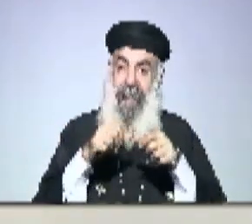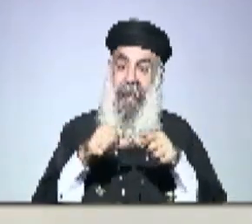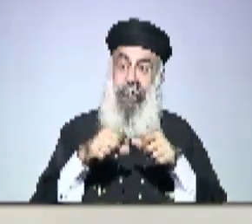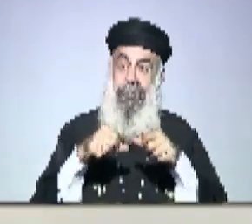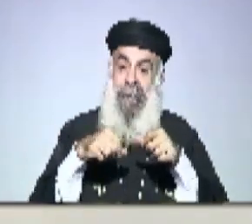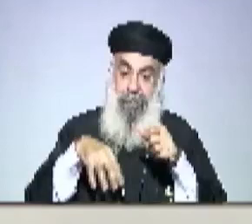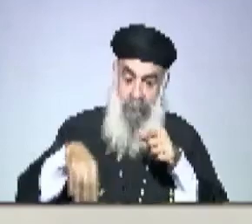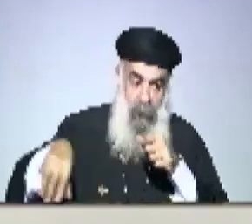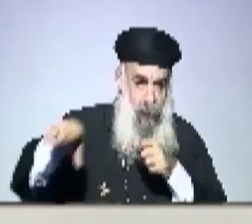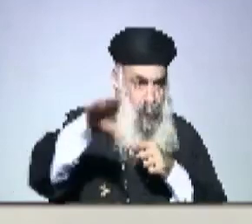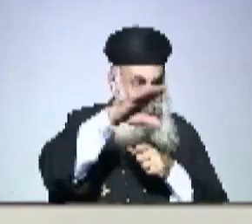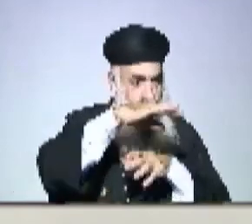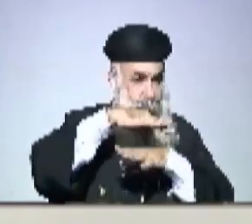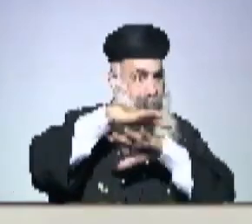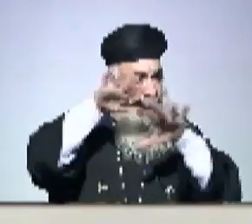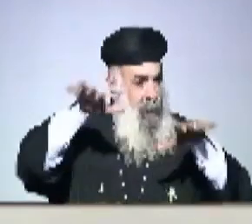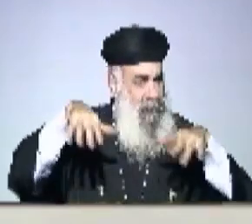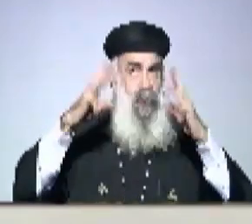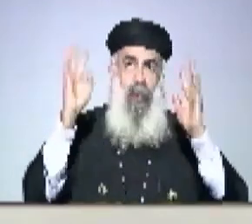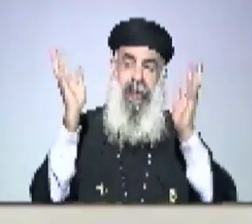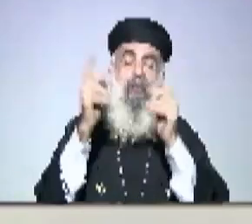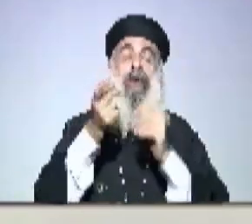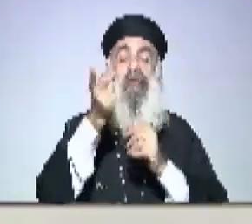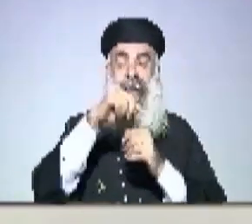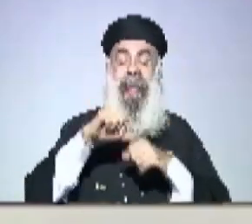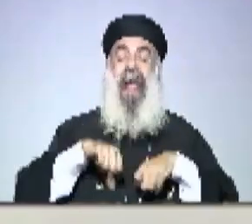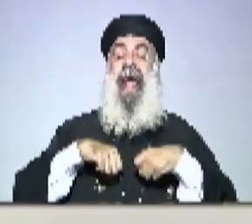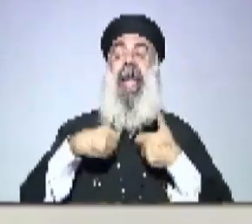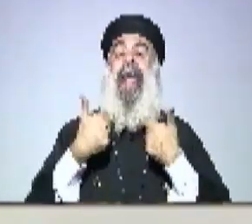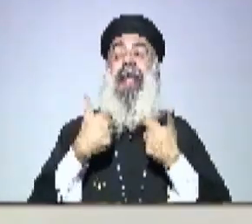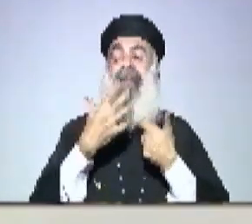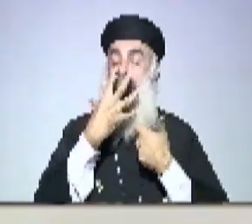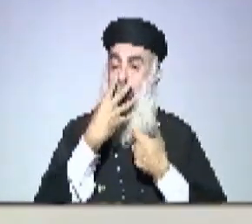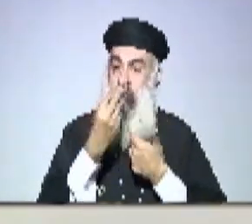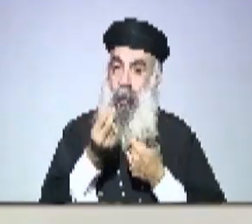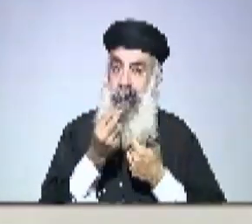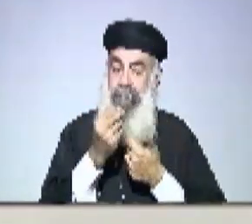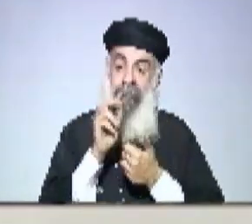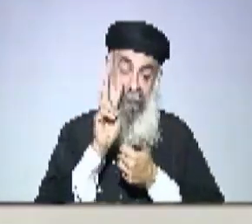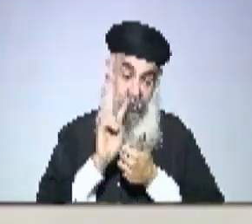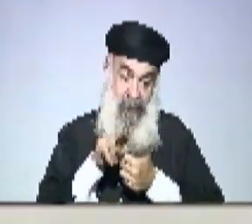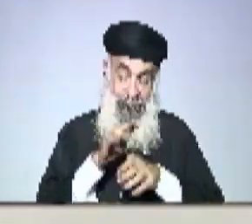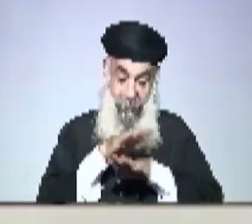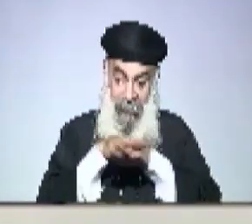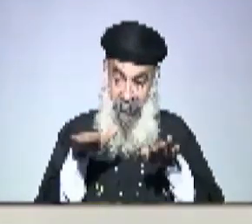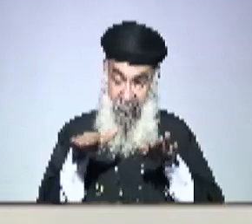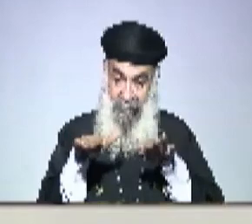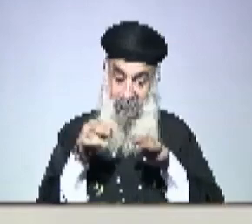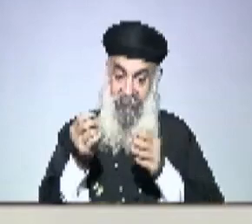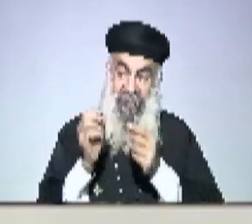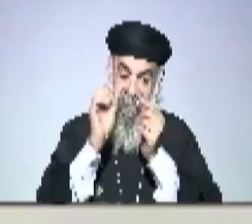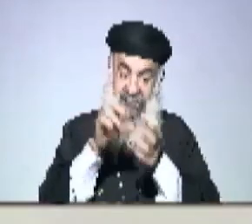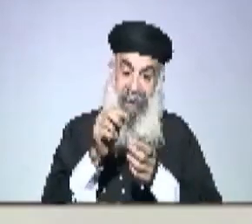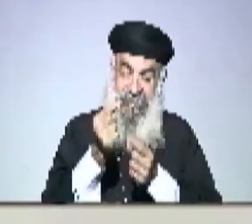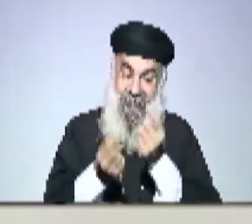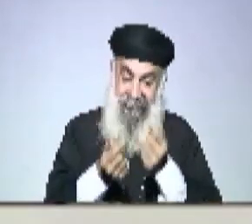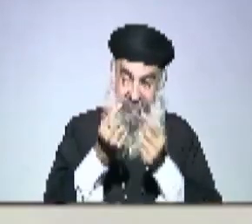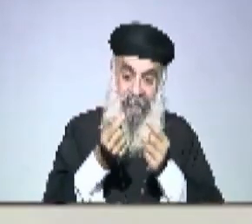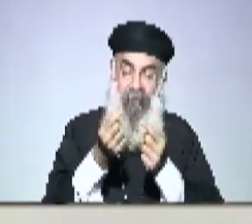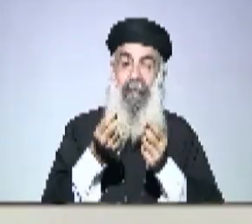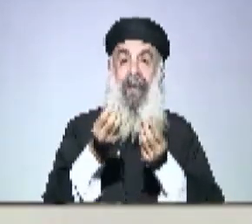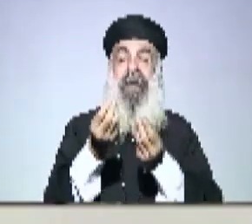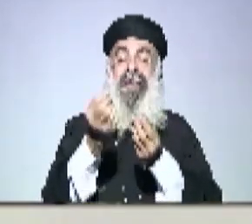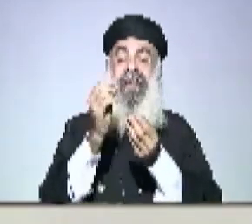الطبيعه اللي احنا عايشين فيها وما بين حياتنا الروحيه او ما الاقي الارض بتتزرع اقول يا رب